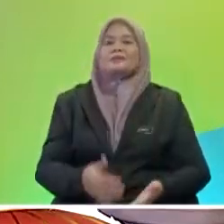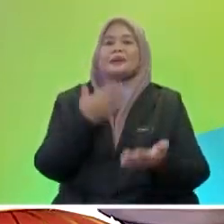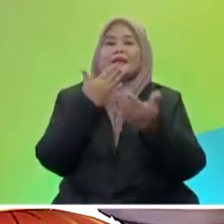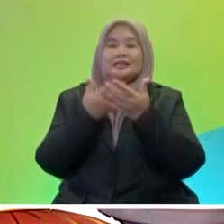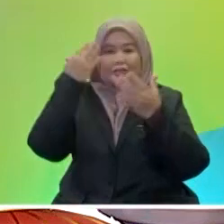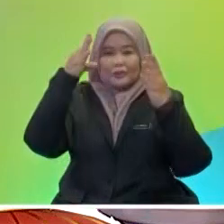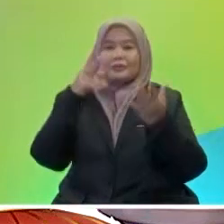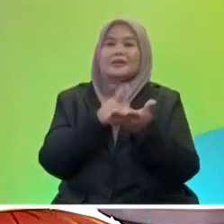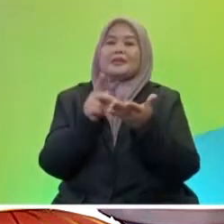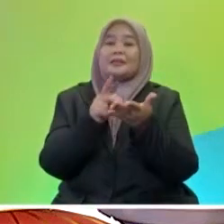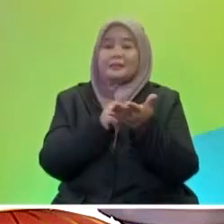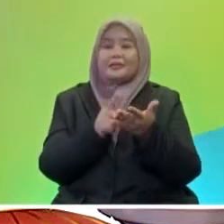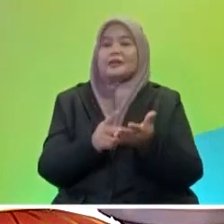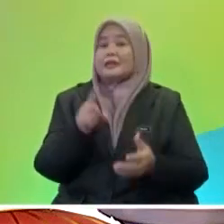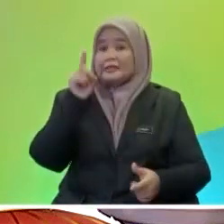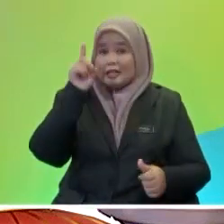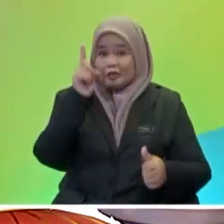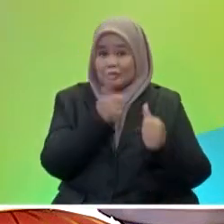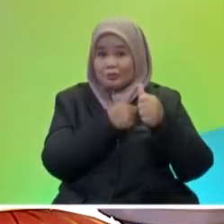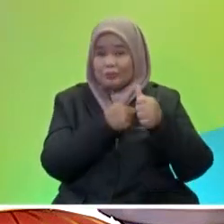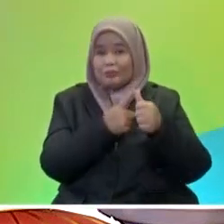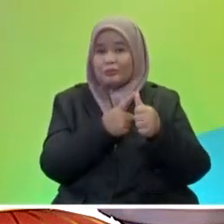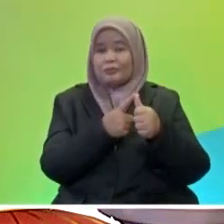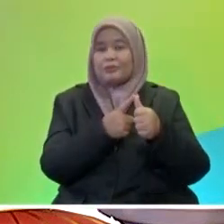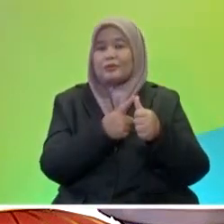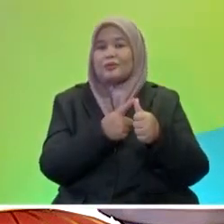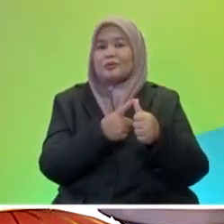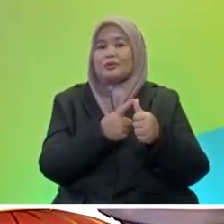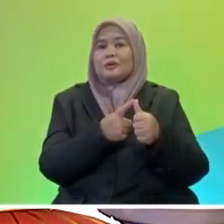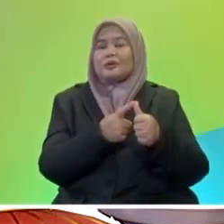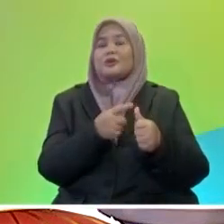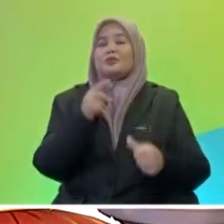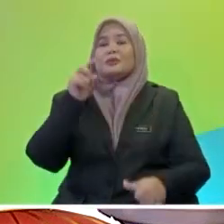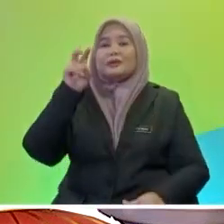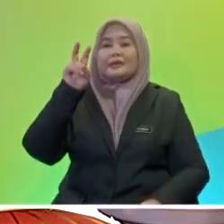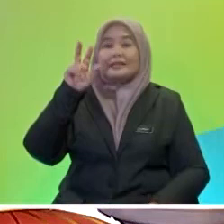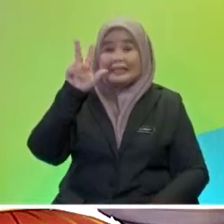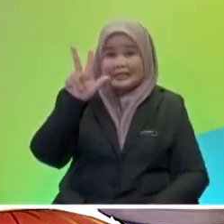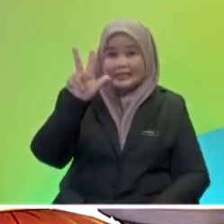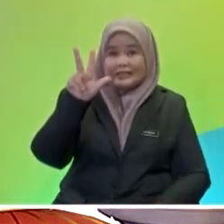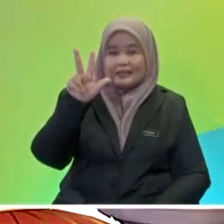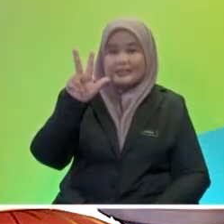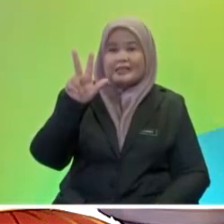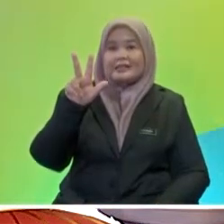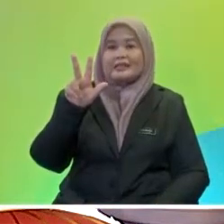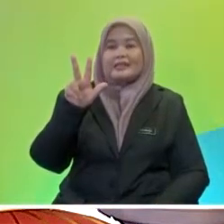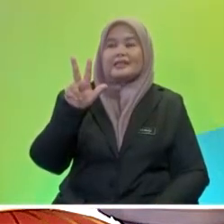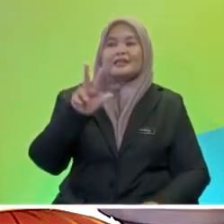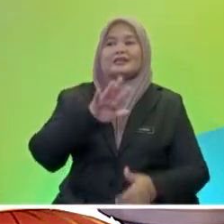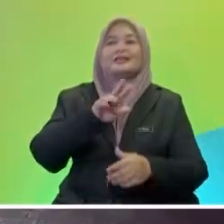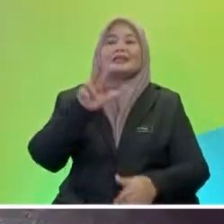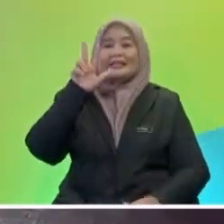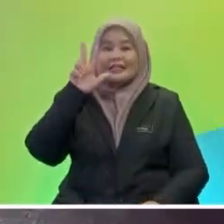yang pertama satu ee yang kedua tiga cego betul